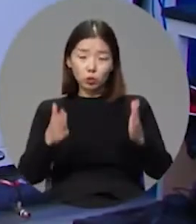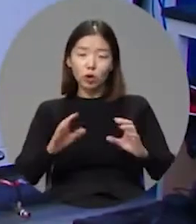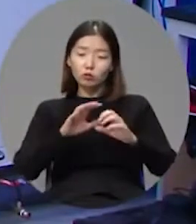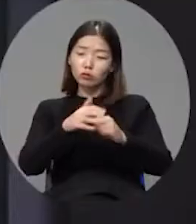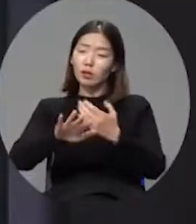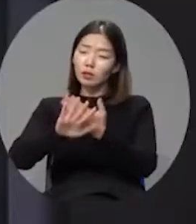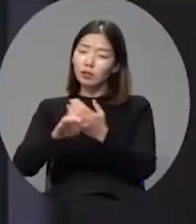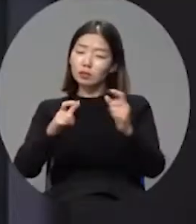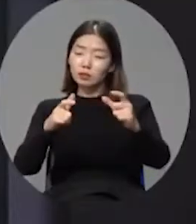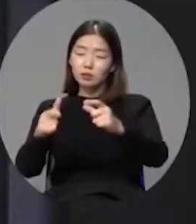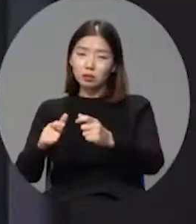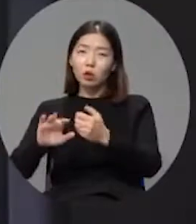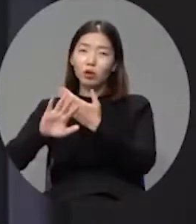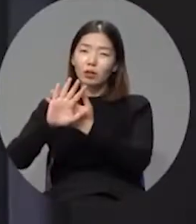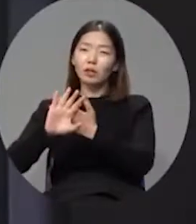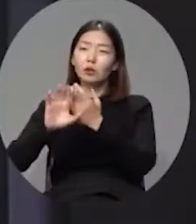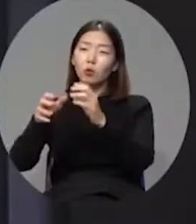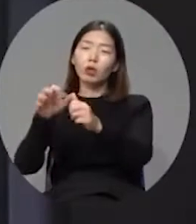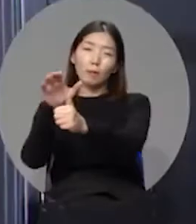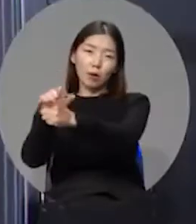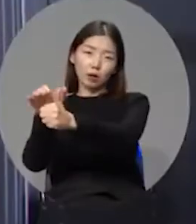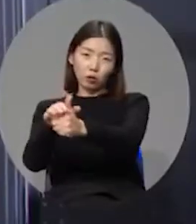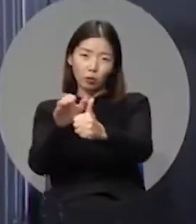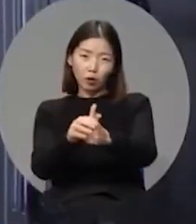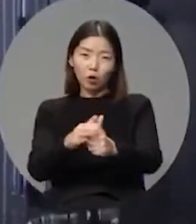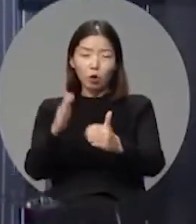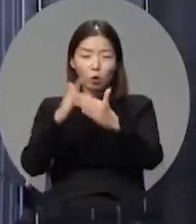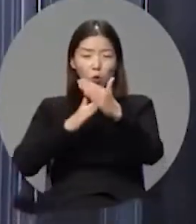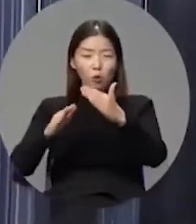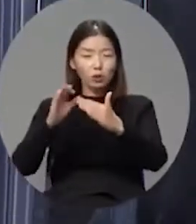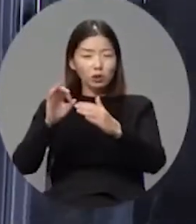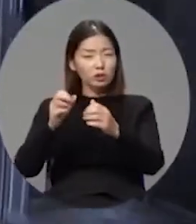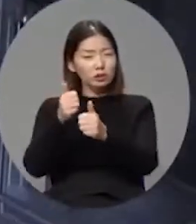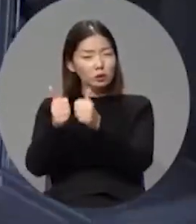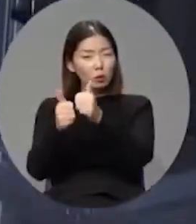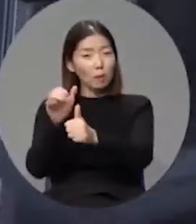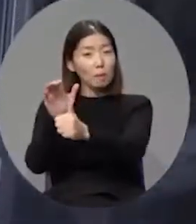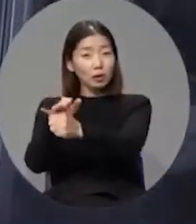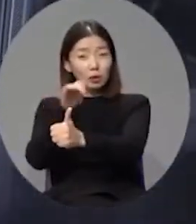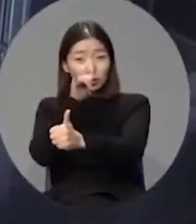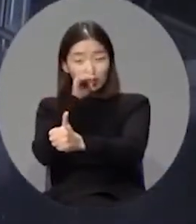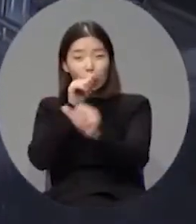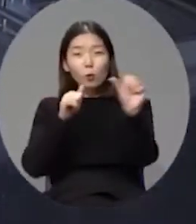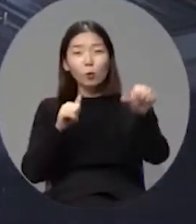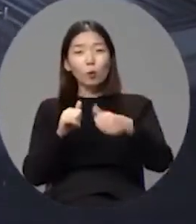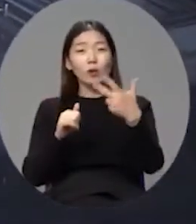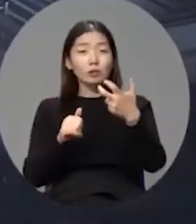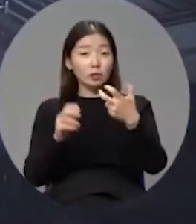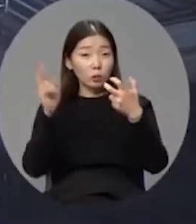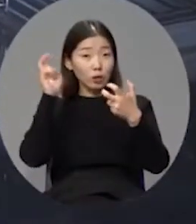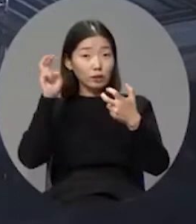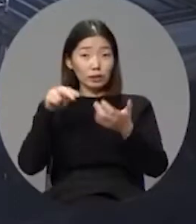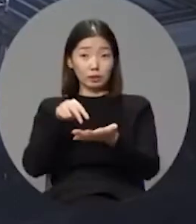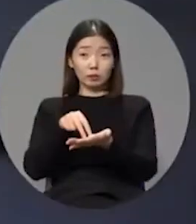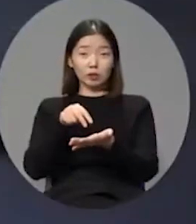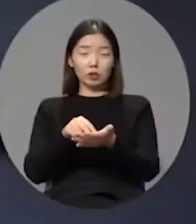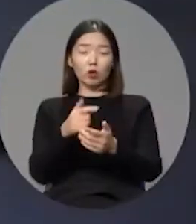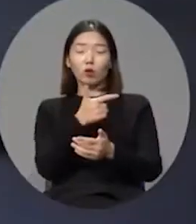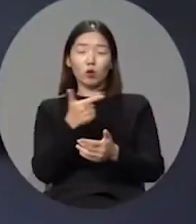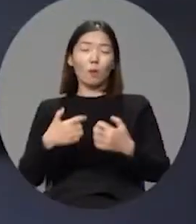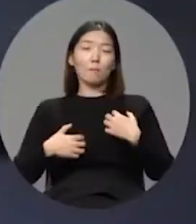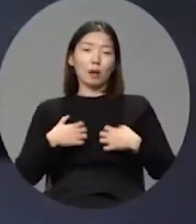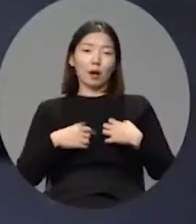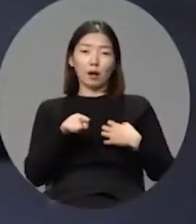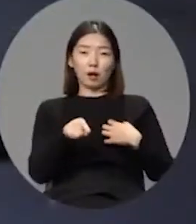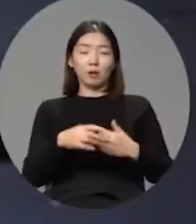다른 지역이나 해외 센터에 맡겨 국제 공인시험 인증을 받고 냈던 도내 570여 개 업체들로서는 매우